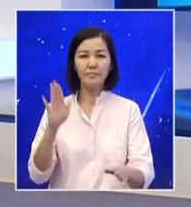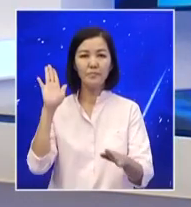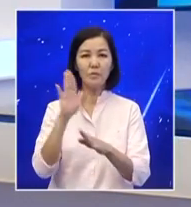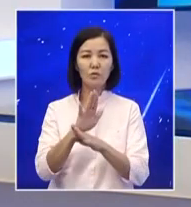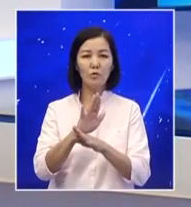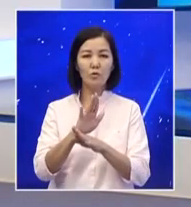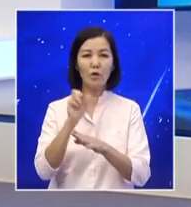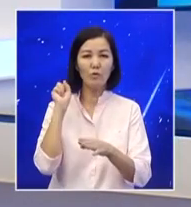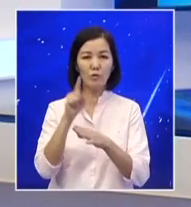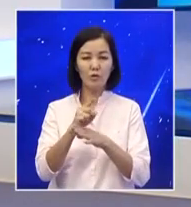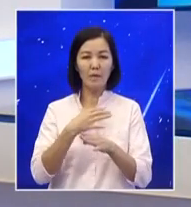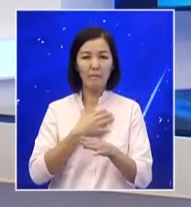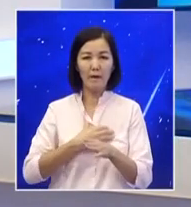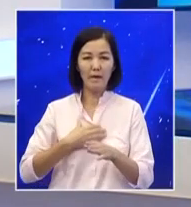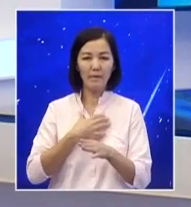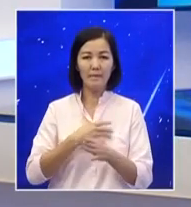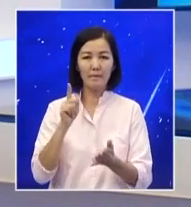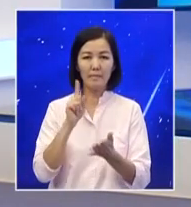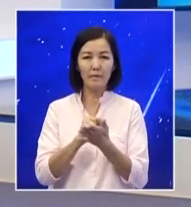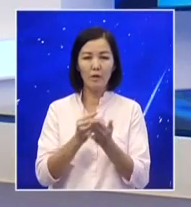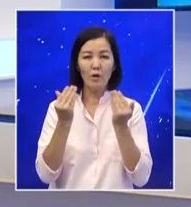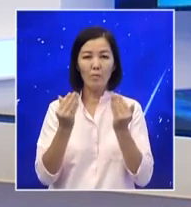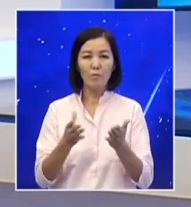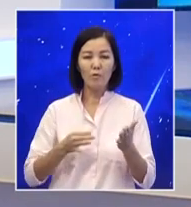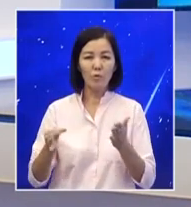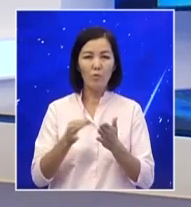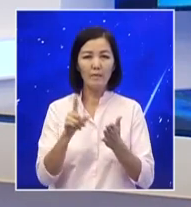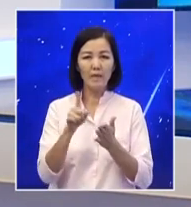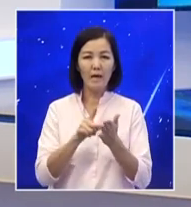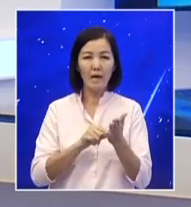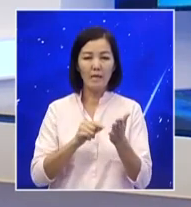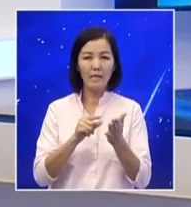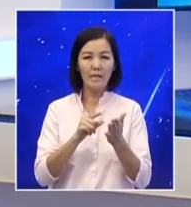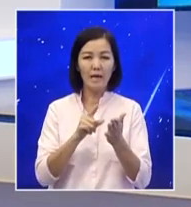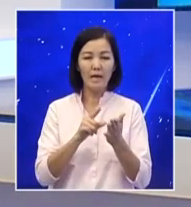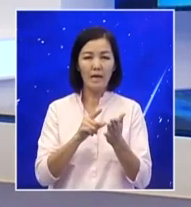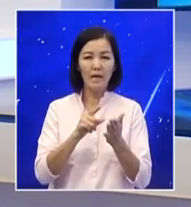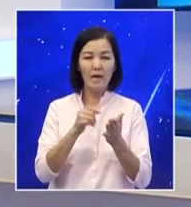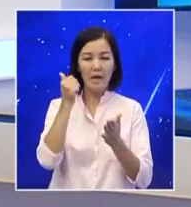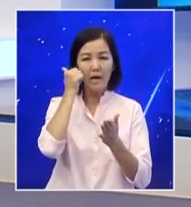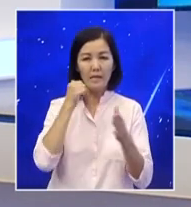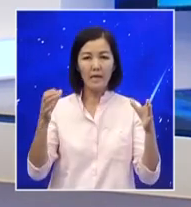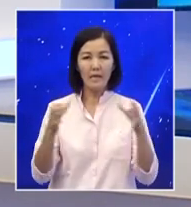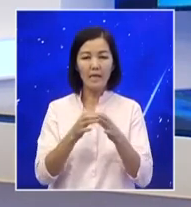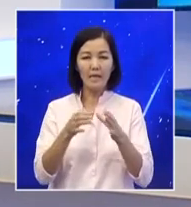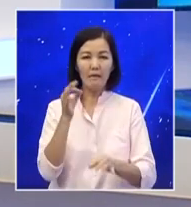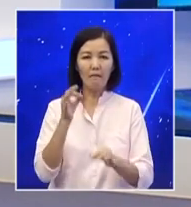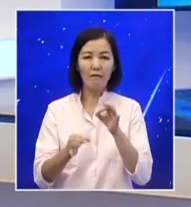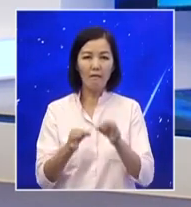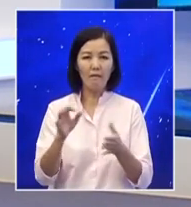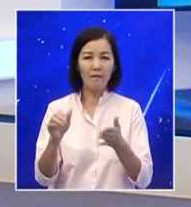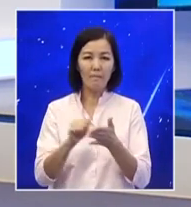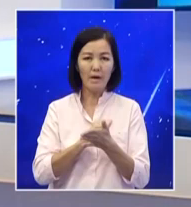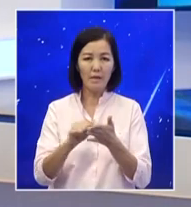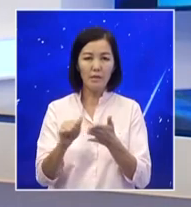Жолдау жүктеген маңызды міндеттерді бүгін облыстық ардагерлер кеңесі мүшелері де талқылады. Жетісулық қариялар қауымы маңызды құжатқа